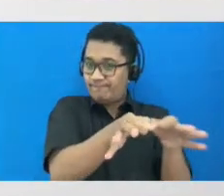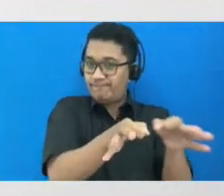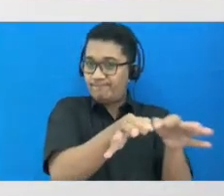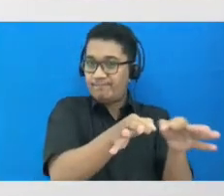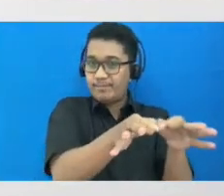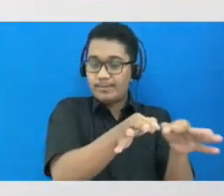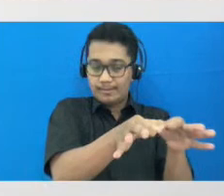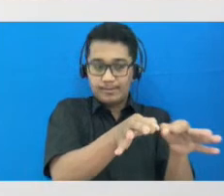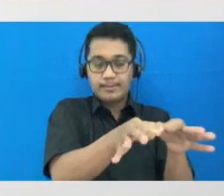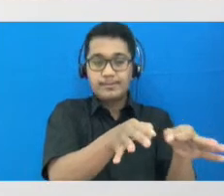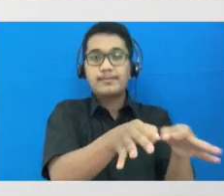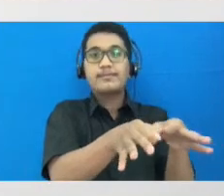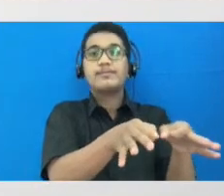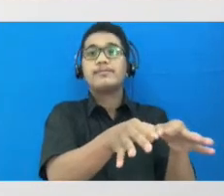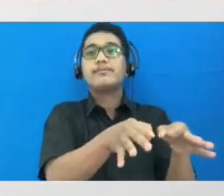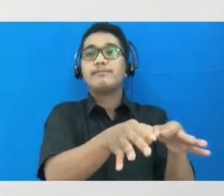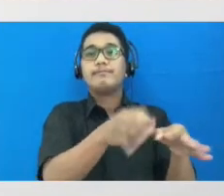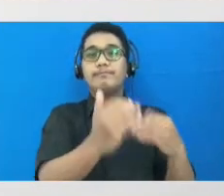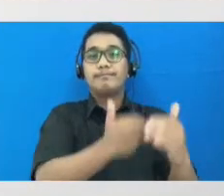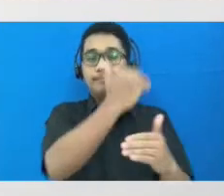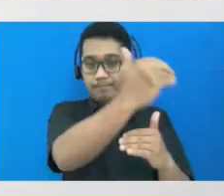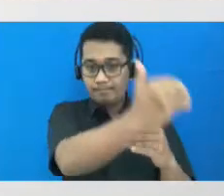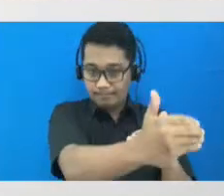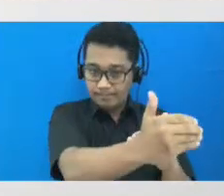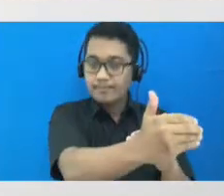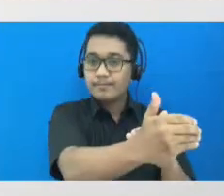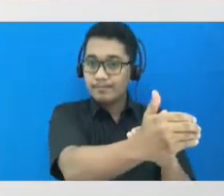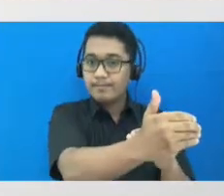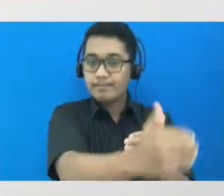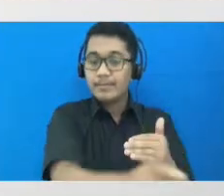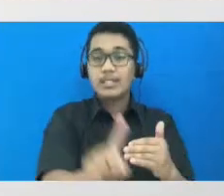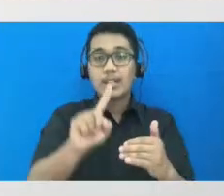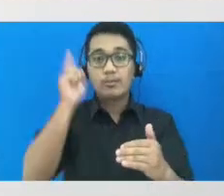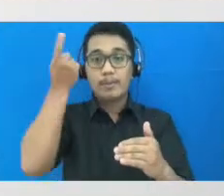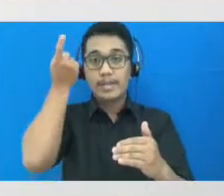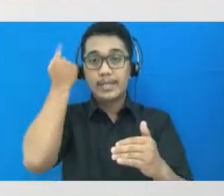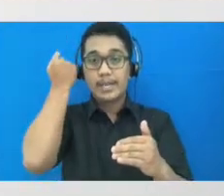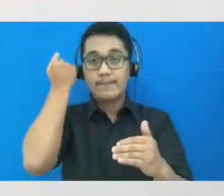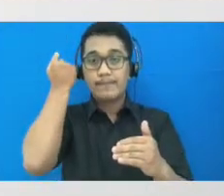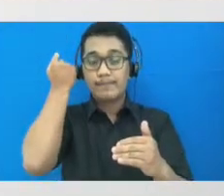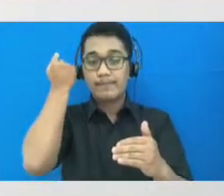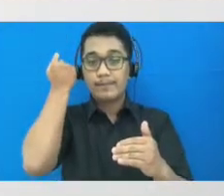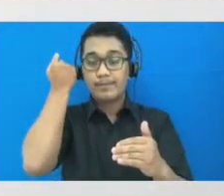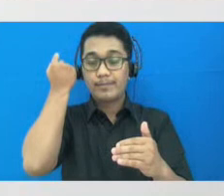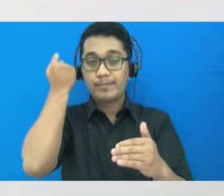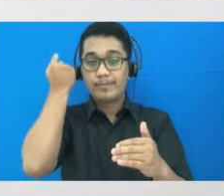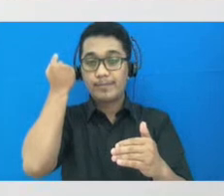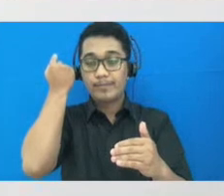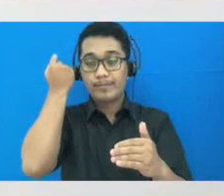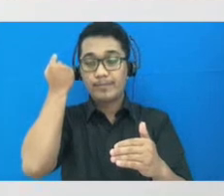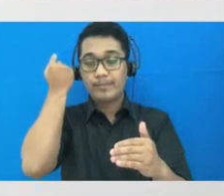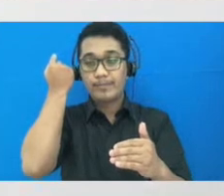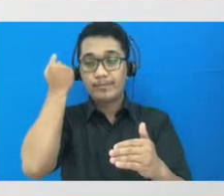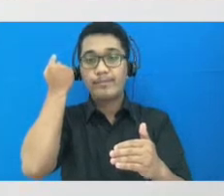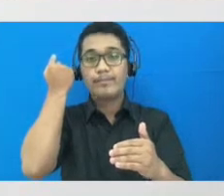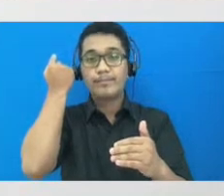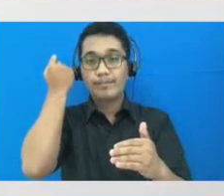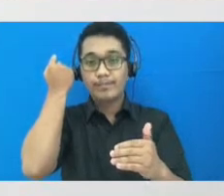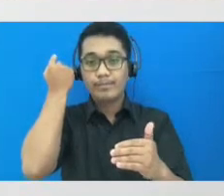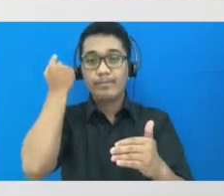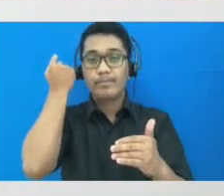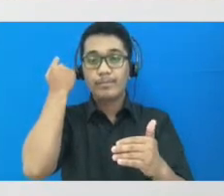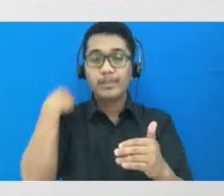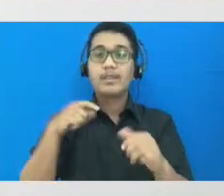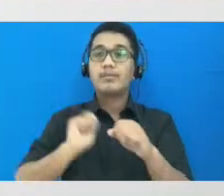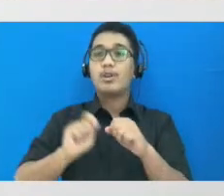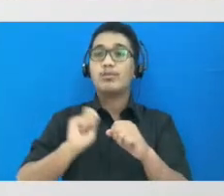memfasilitasi memang dijelaskan lebih lanjut dalam peraturan pemerintah bahwa mencakup kepada penyusunan